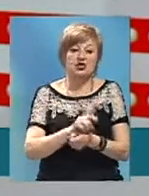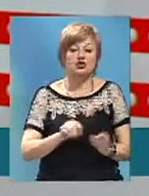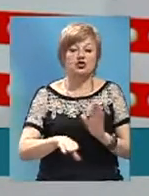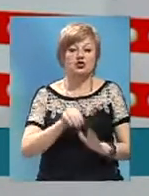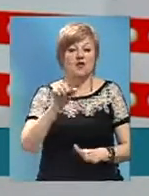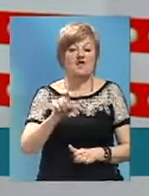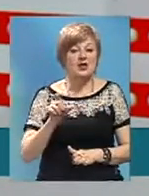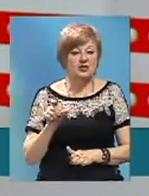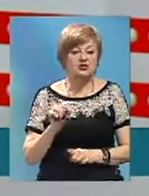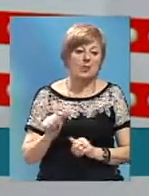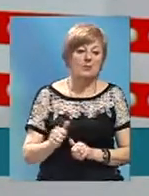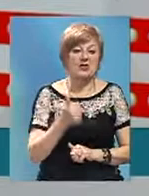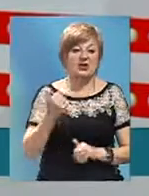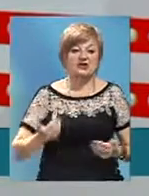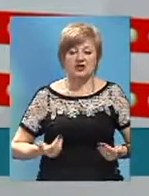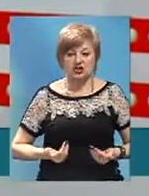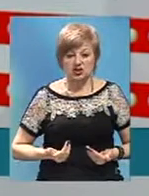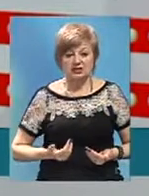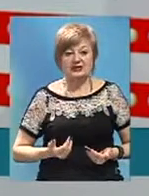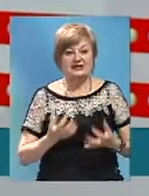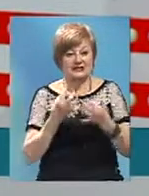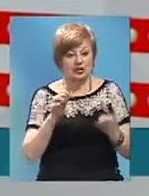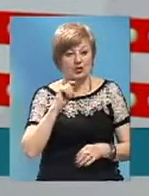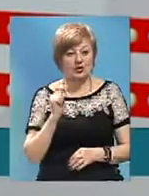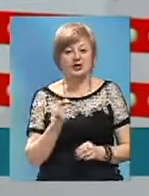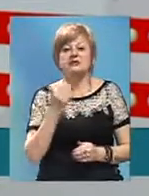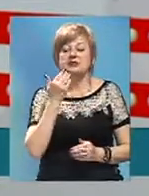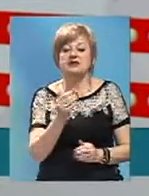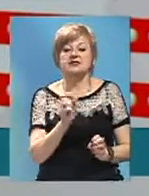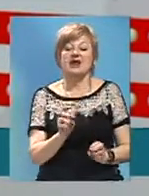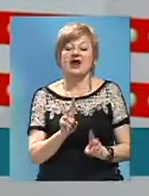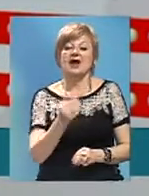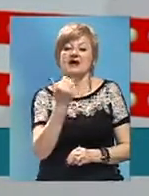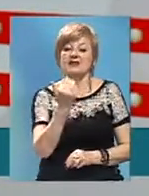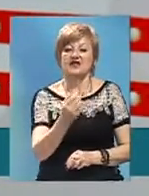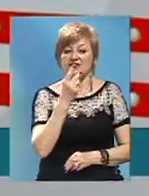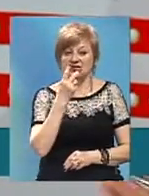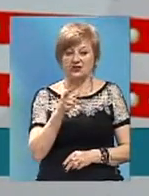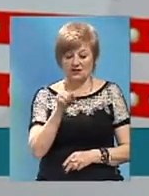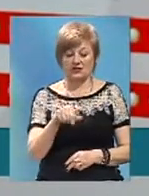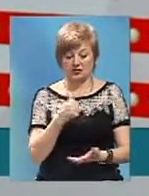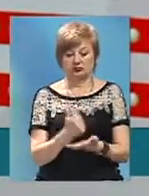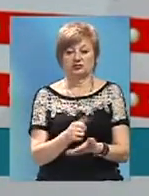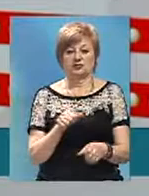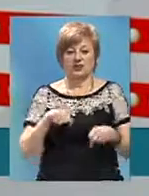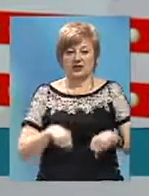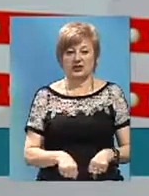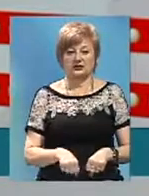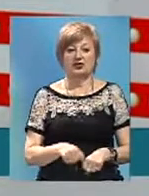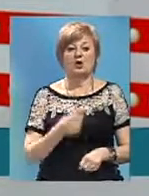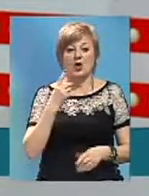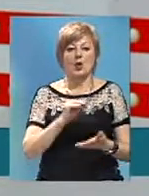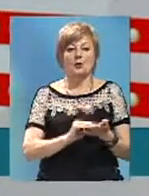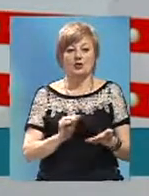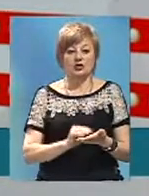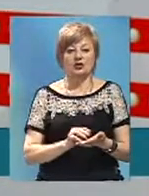яких вперше в житті Незалежної України запитали, а як ви бачите виборчі правила? Ви ж носій влади, бо весь час правила пишуть